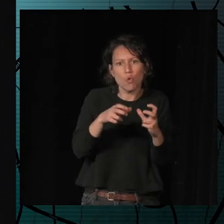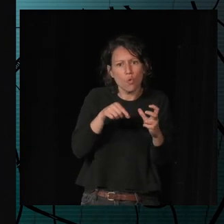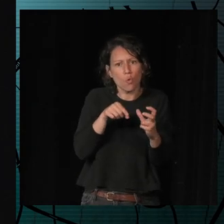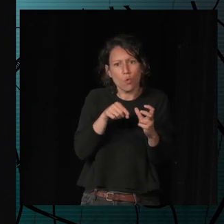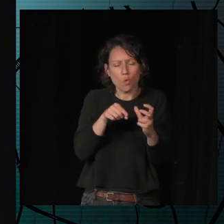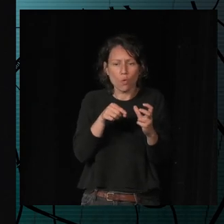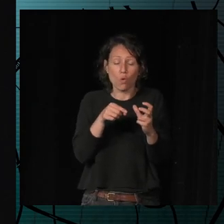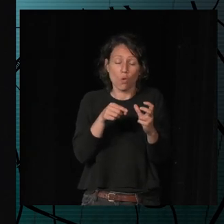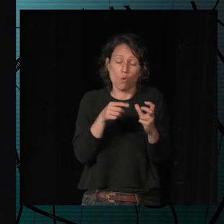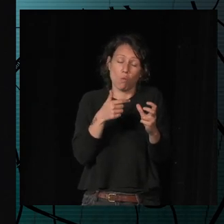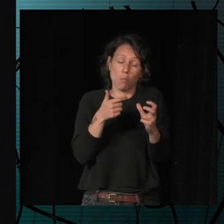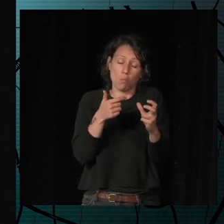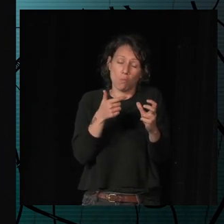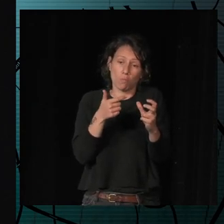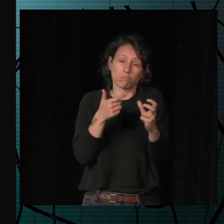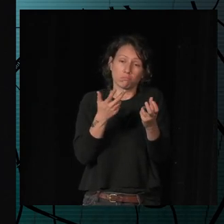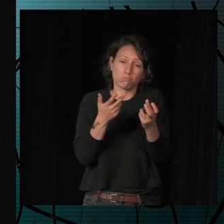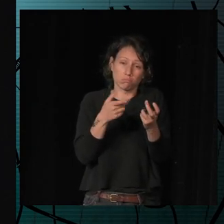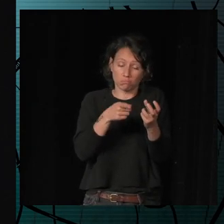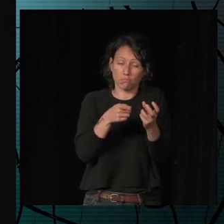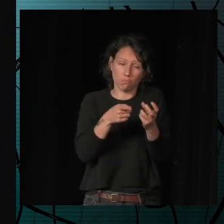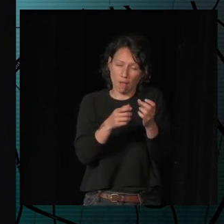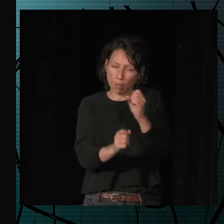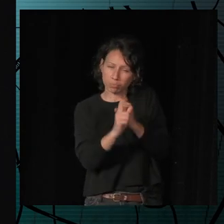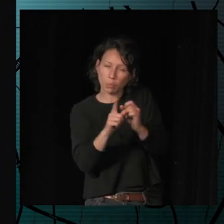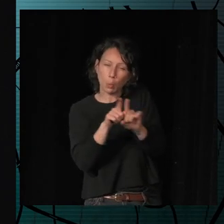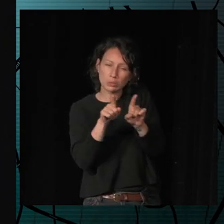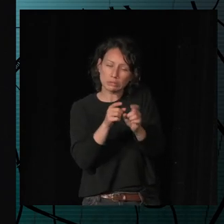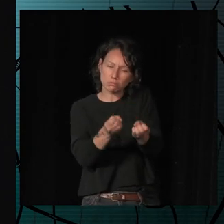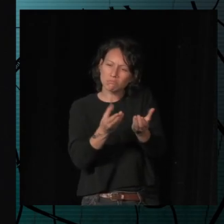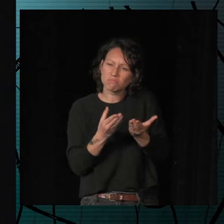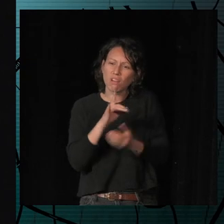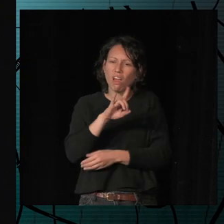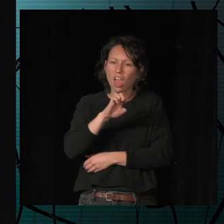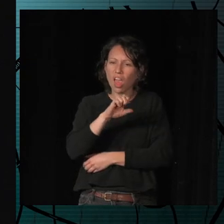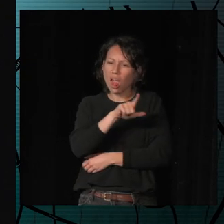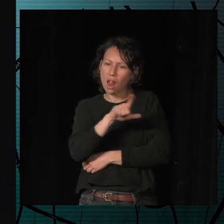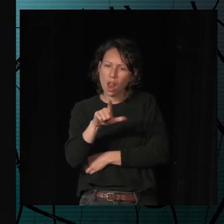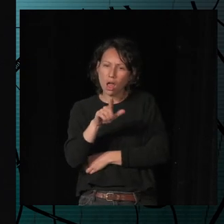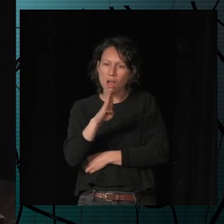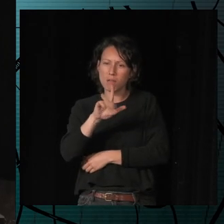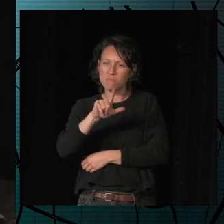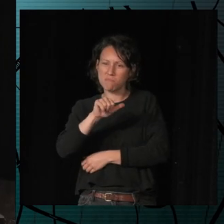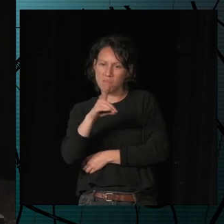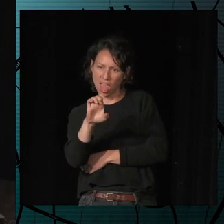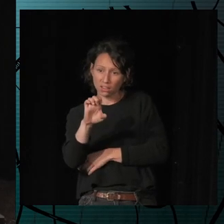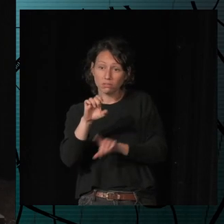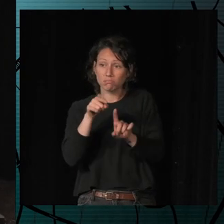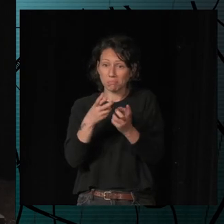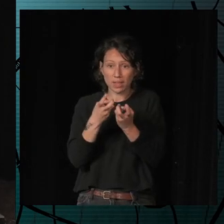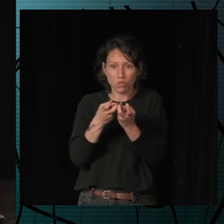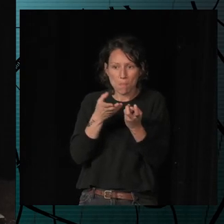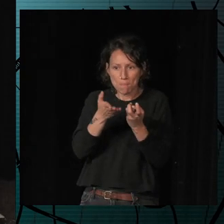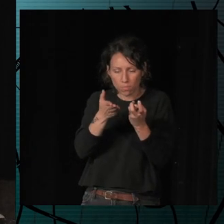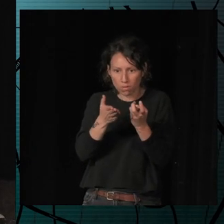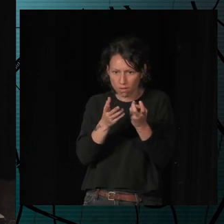moi un des jeux qui m'a proposé ça d'un point de vue visuel c'est le premier épisode de hellblade où on se retrouve avec des rendus sur